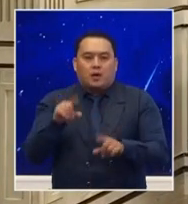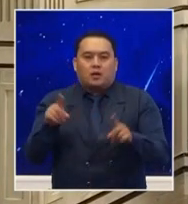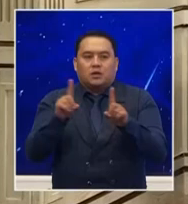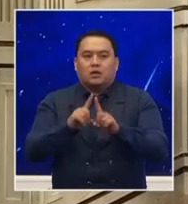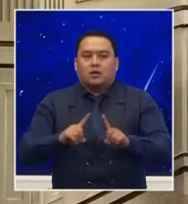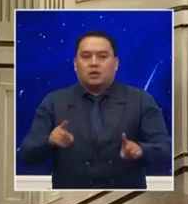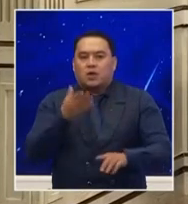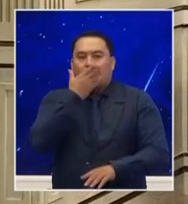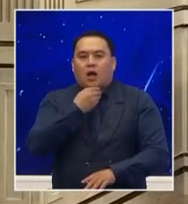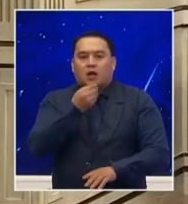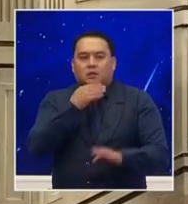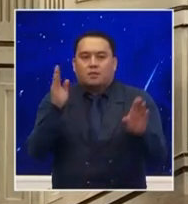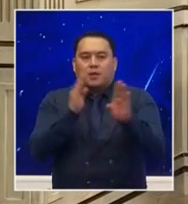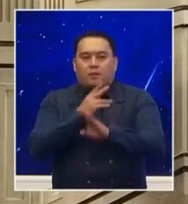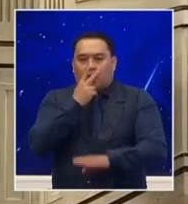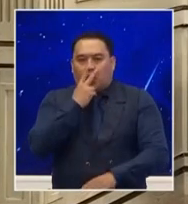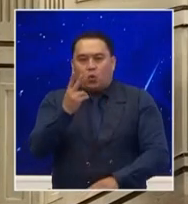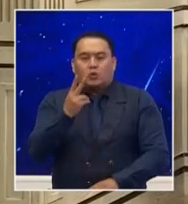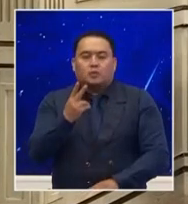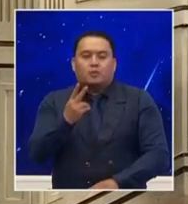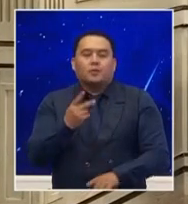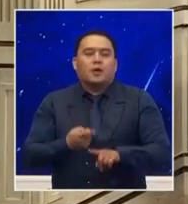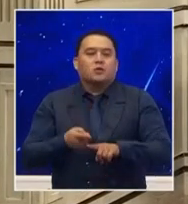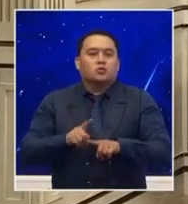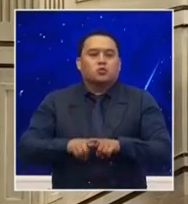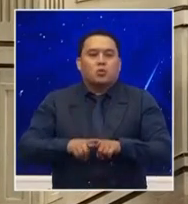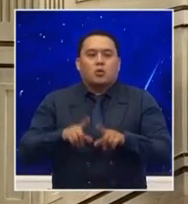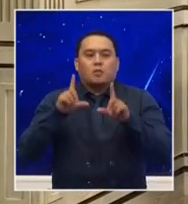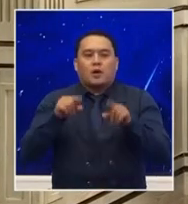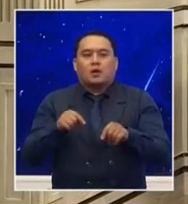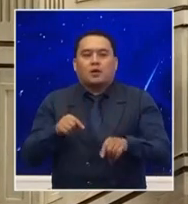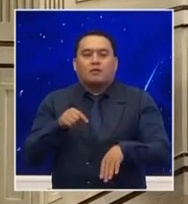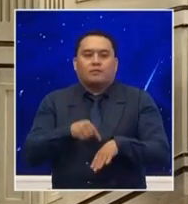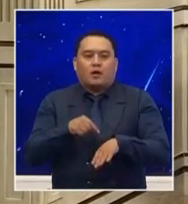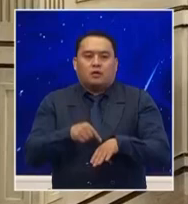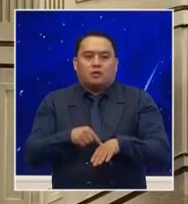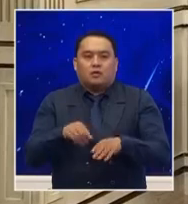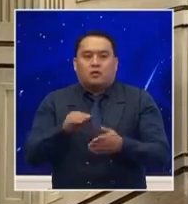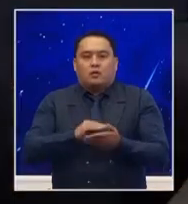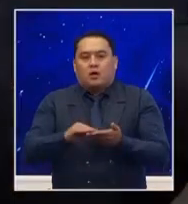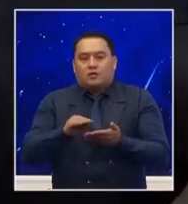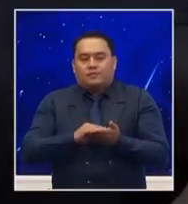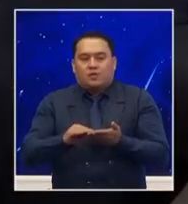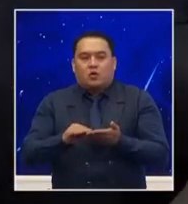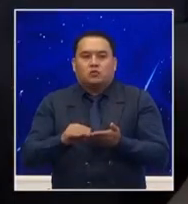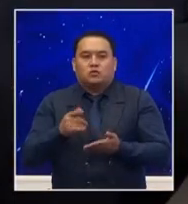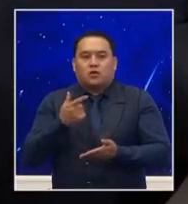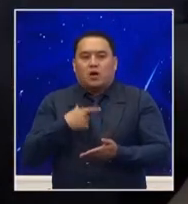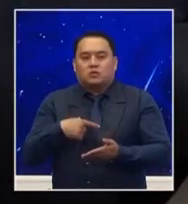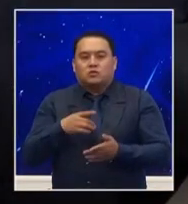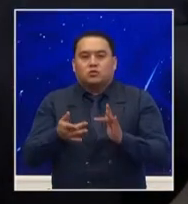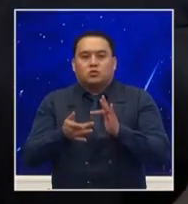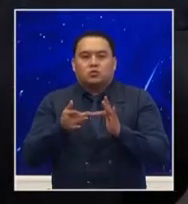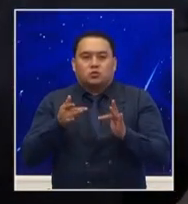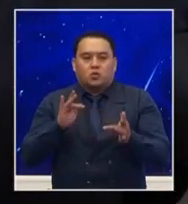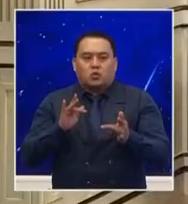ерекше әсем табиғатын көзіммен көріп қайттым. Сосын сол сапардан алған әсерімді қағаз бетіне түсірдім. Оны әлеуметтік желіге